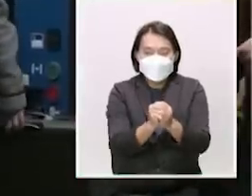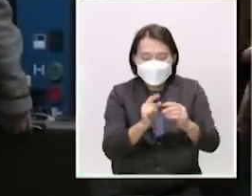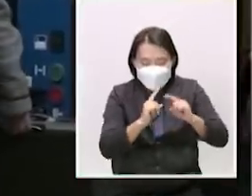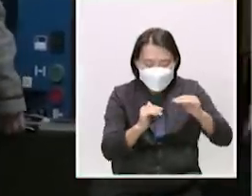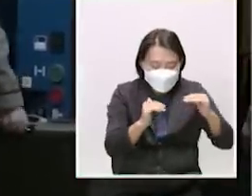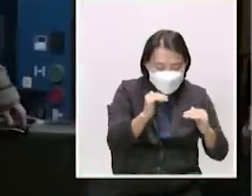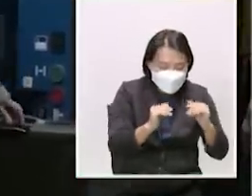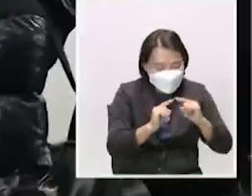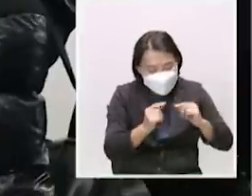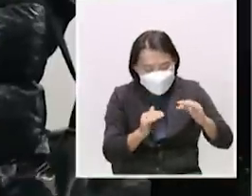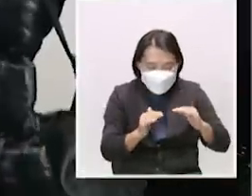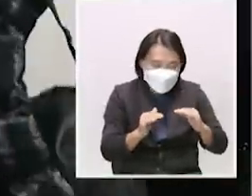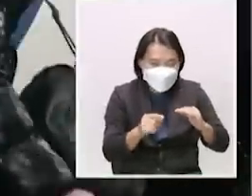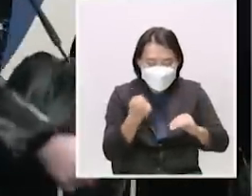อง